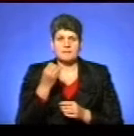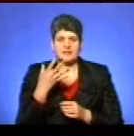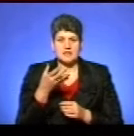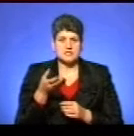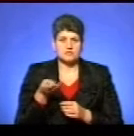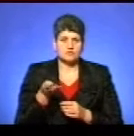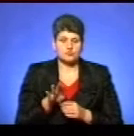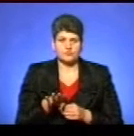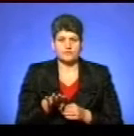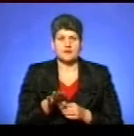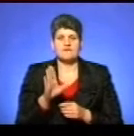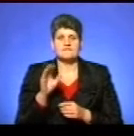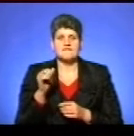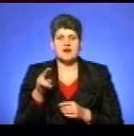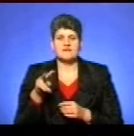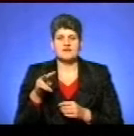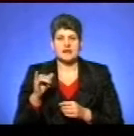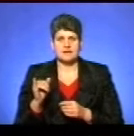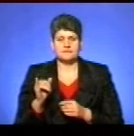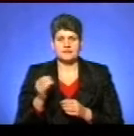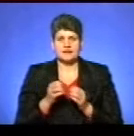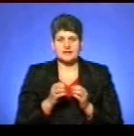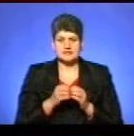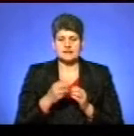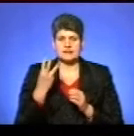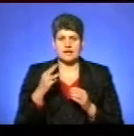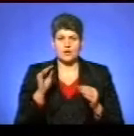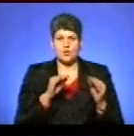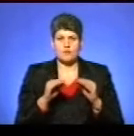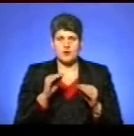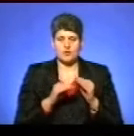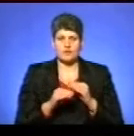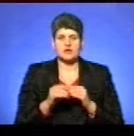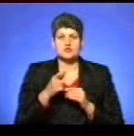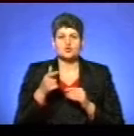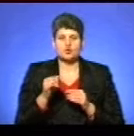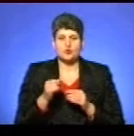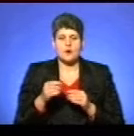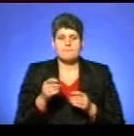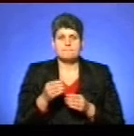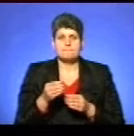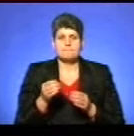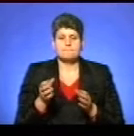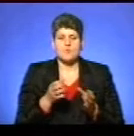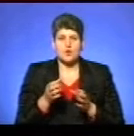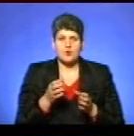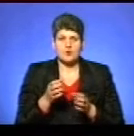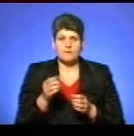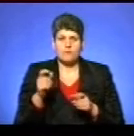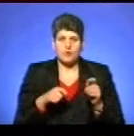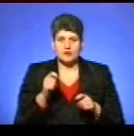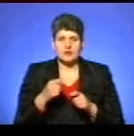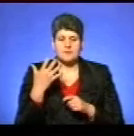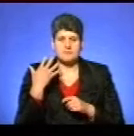пачок, вафлів 10 пачок, 3 упаковки згущеного молока, 5 палок кобаски